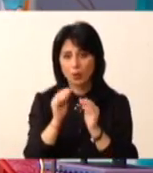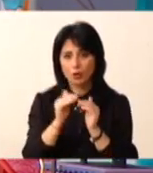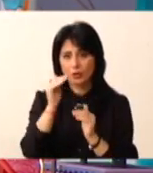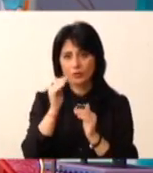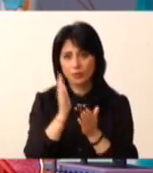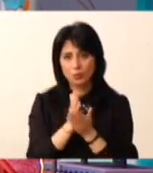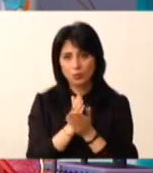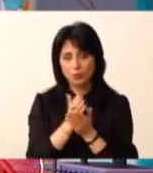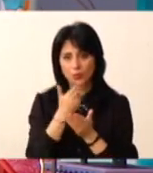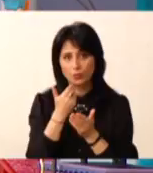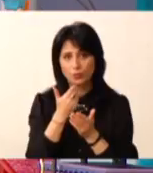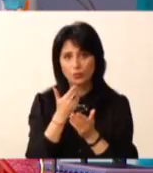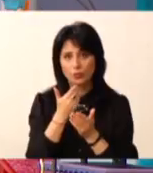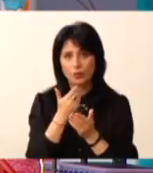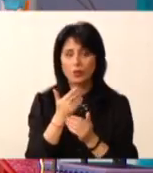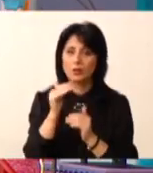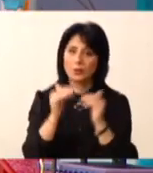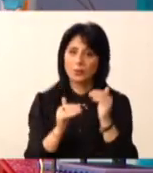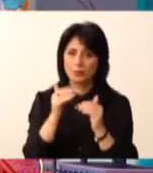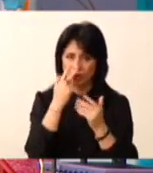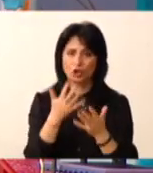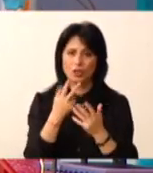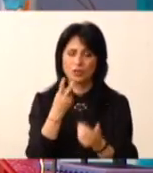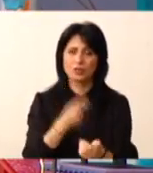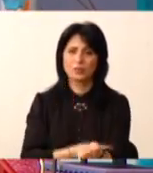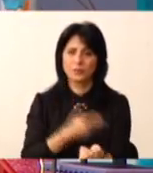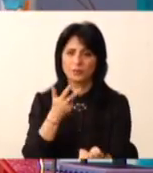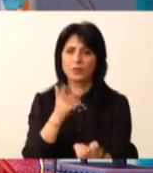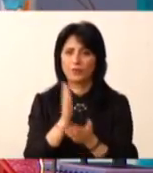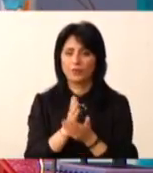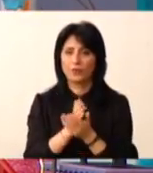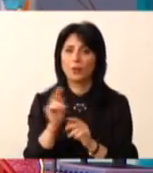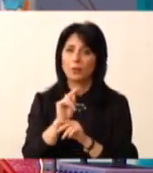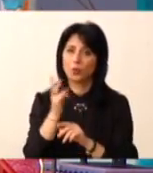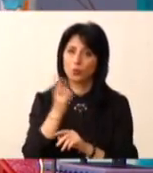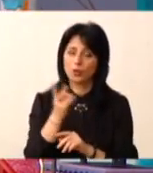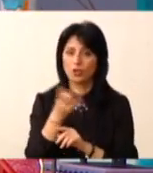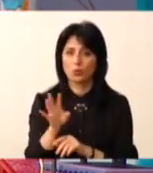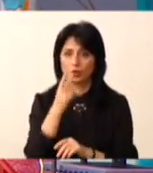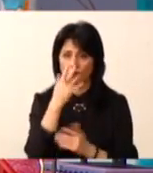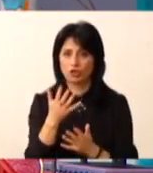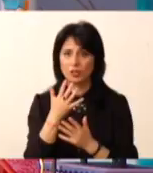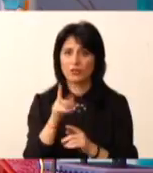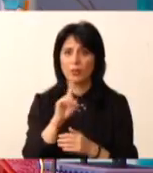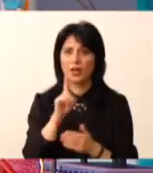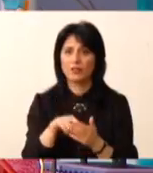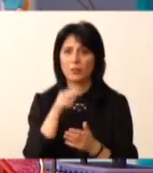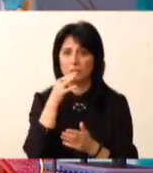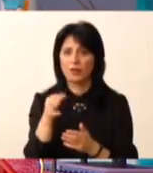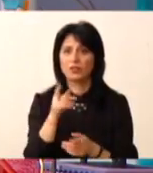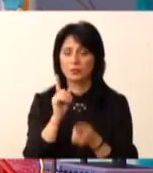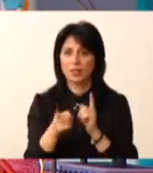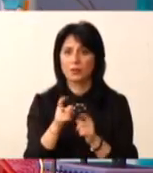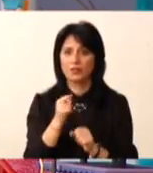ორსულ ქალს ჰორმონალური ფონის დარღვევა თუ არ აქვს, ეს საჭიროება მკურნალობა თუ არ ესაჭიროება. ამ კითხვაზე პასუხს